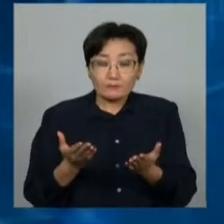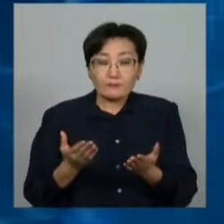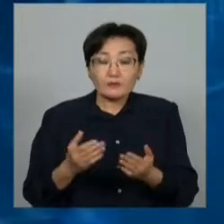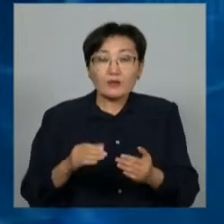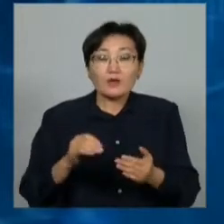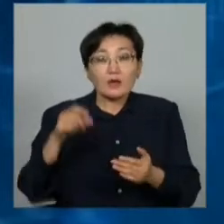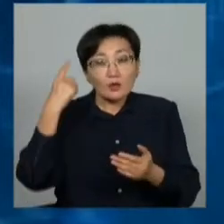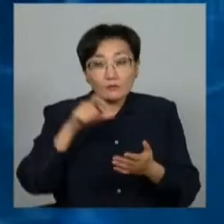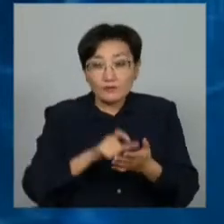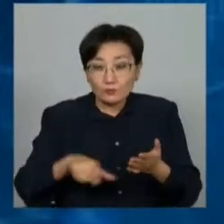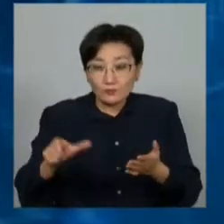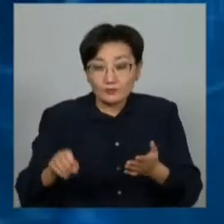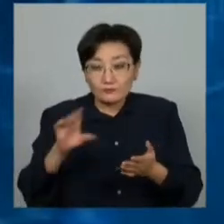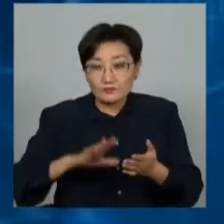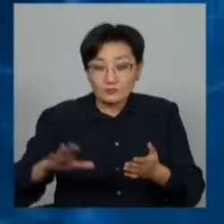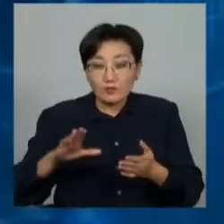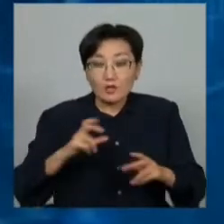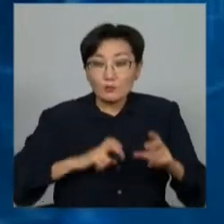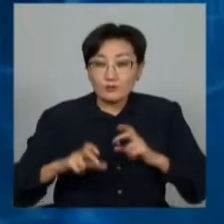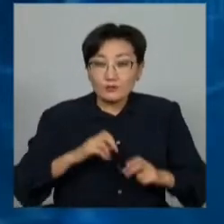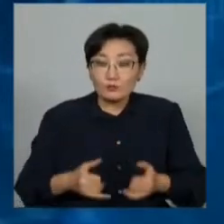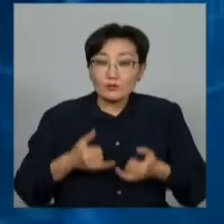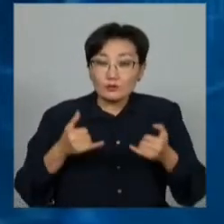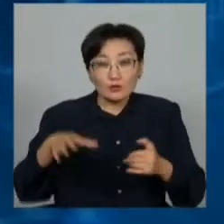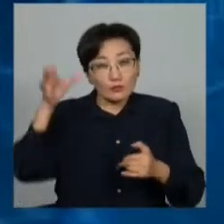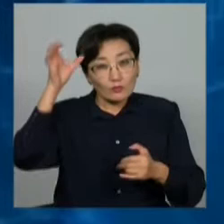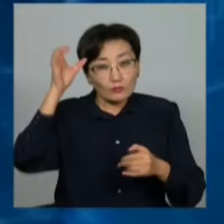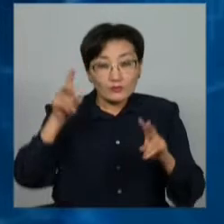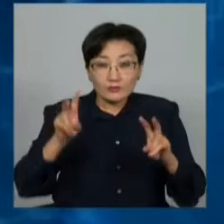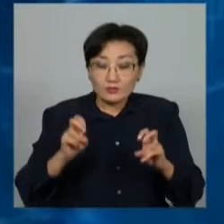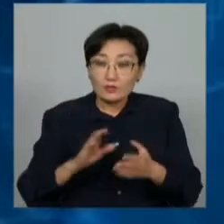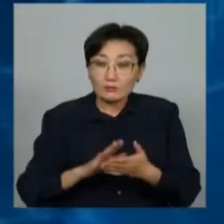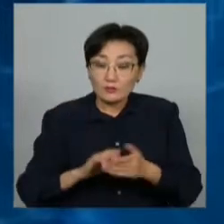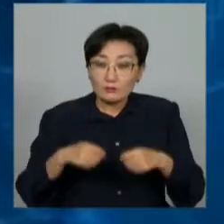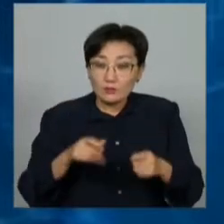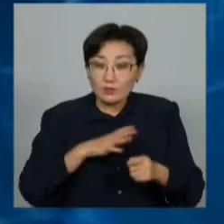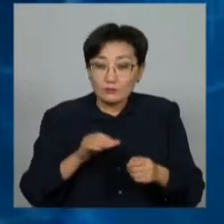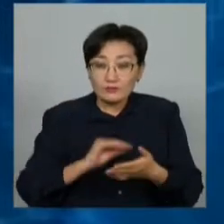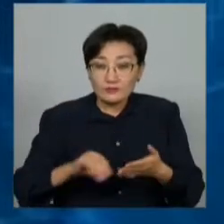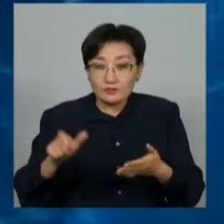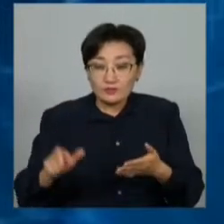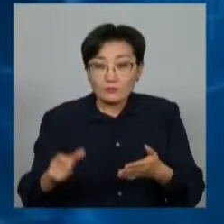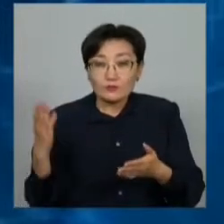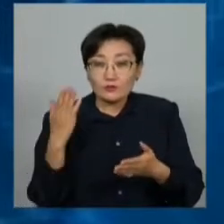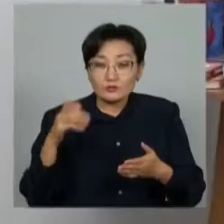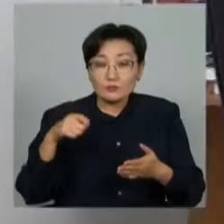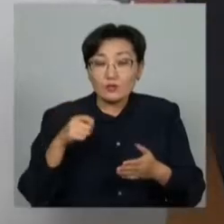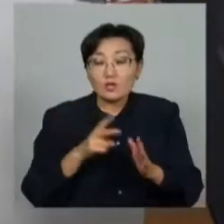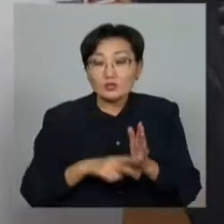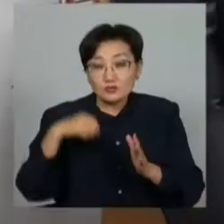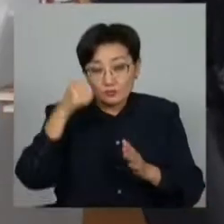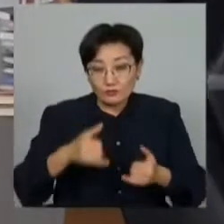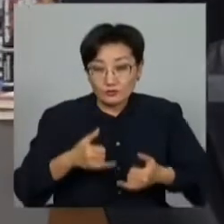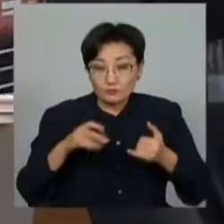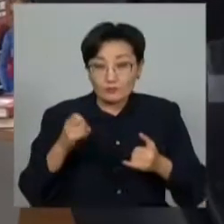Ахын Бахчан Канапьянов Европалық академияның құрметті ғалымы атағымен марапатталды. Жазушы кинодраматургтың 70 жылдығына